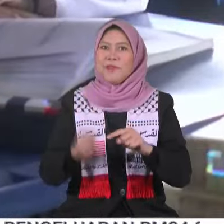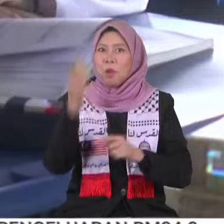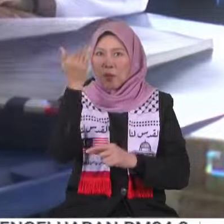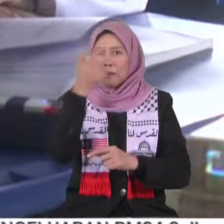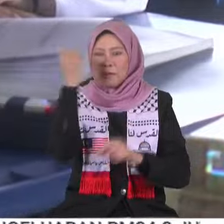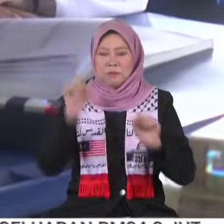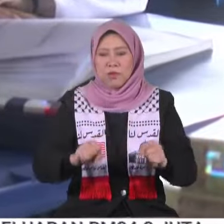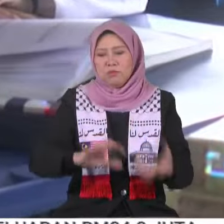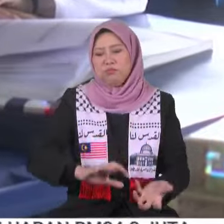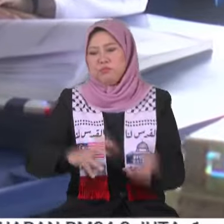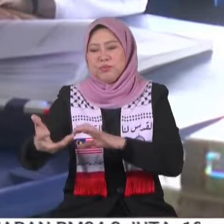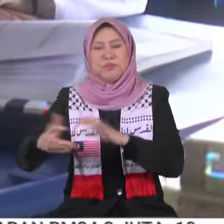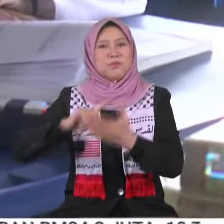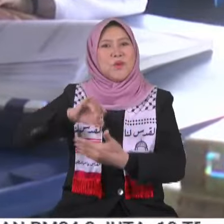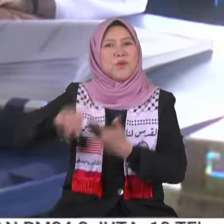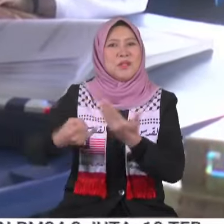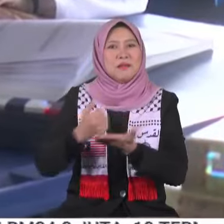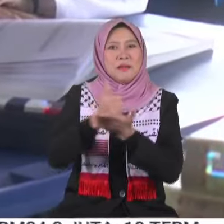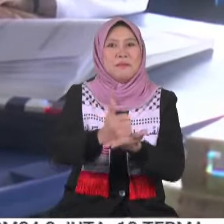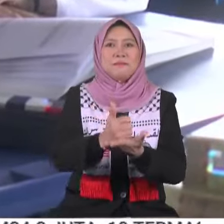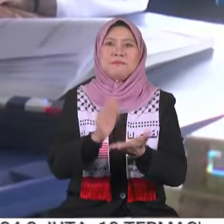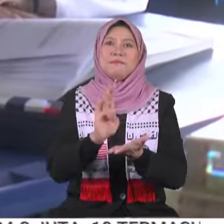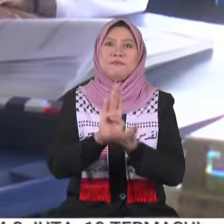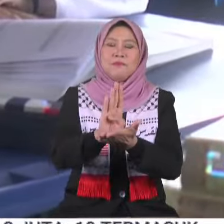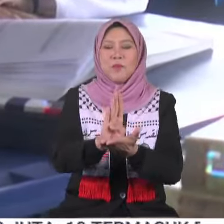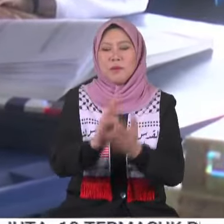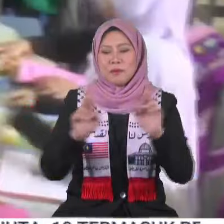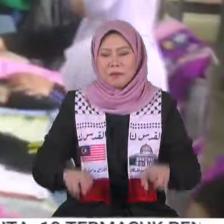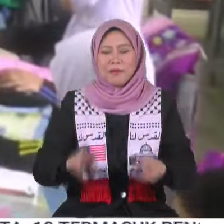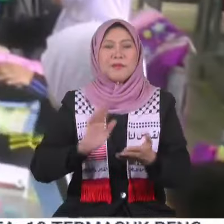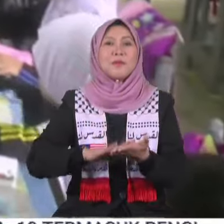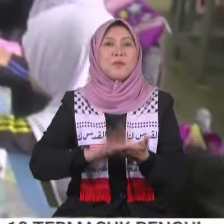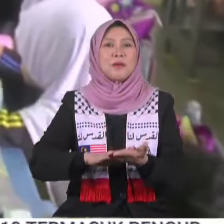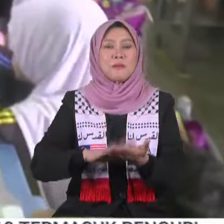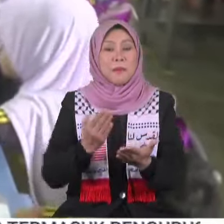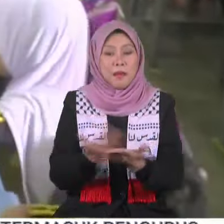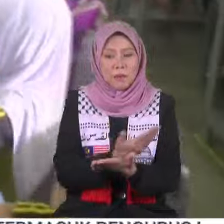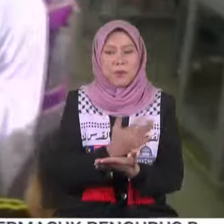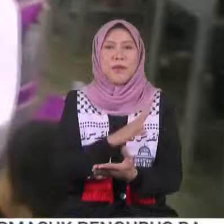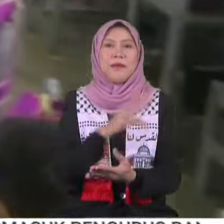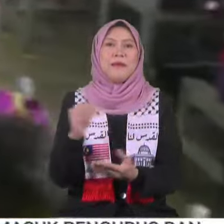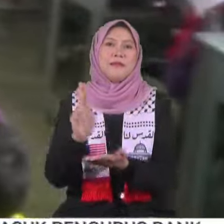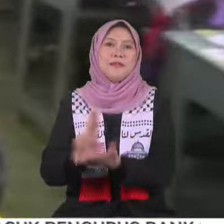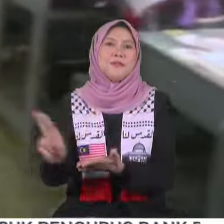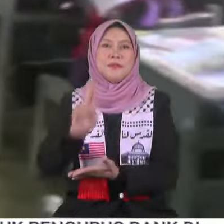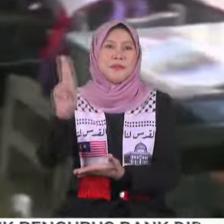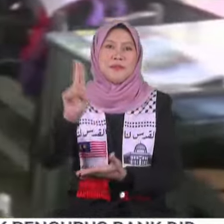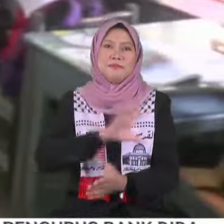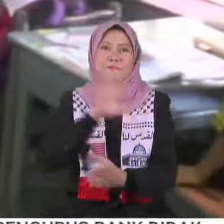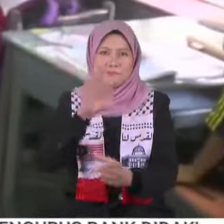menjejaskan projek-projek bantuan kepada rakyat meliputi sekolah baru dan universiti.